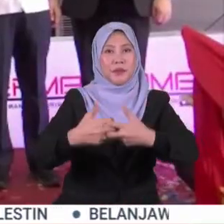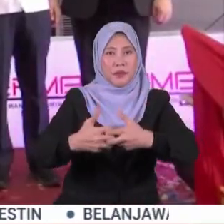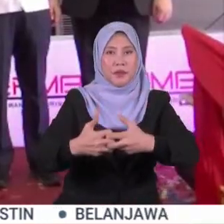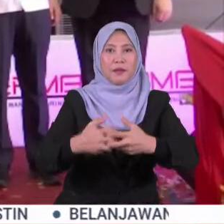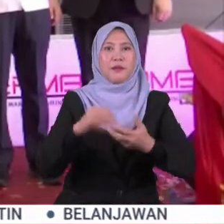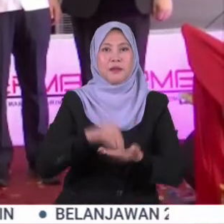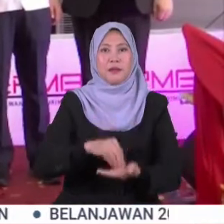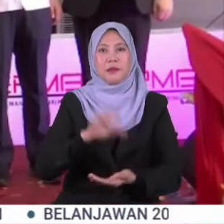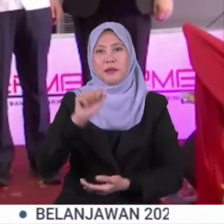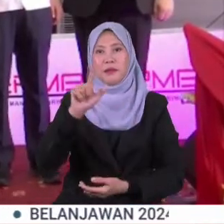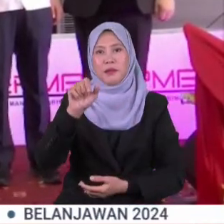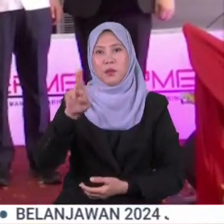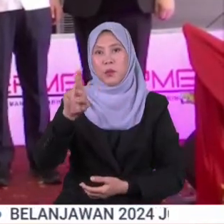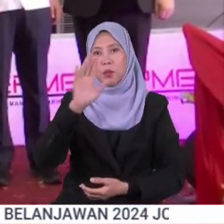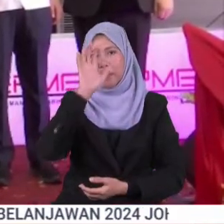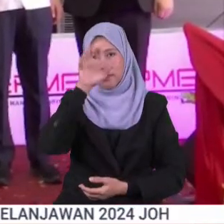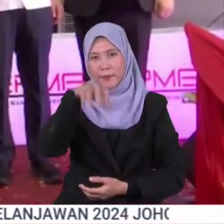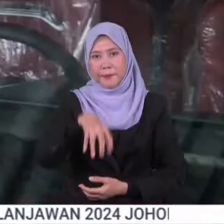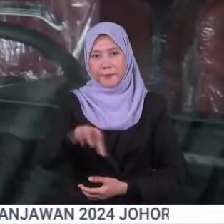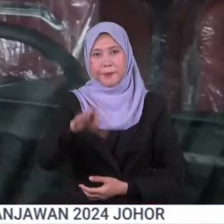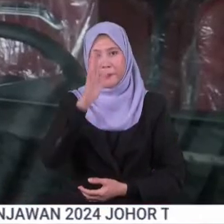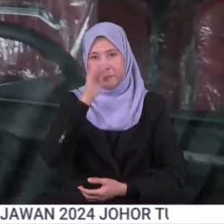berkenaan di Alur Gajah.